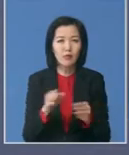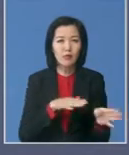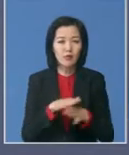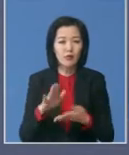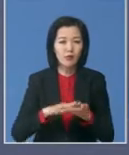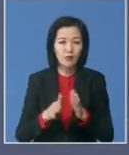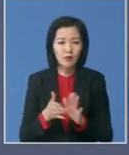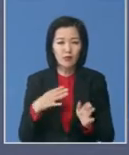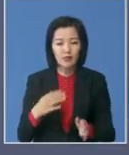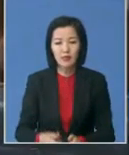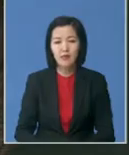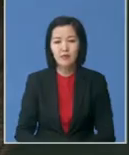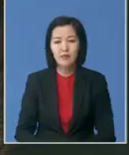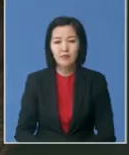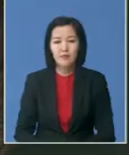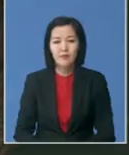уағдаласты.